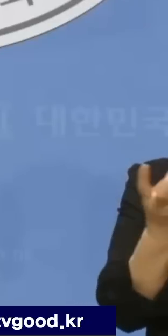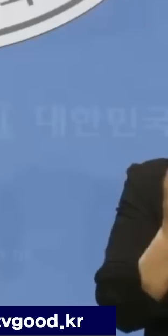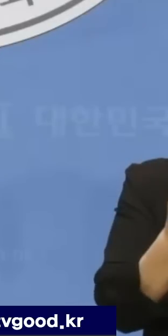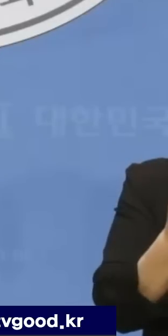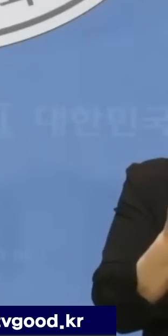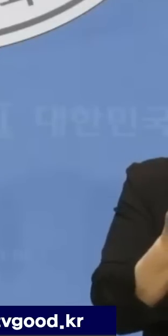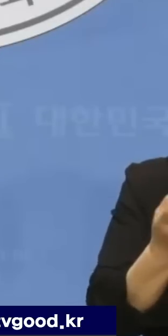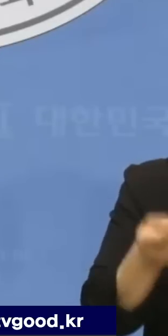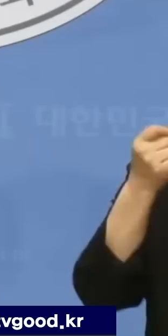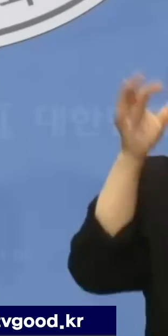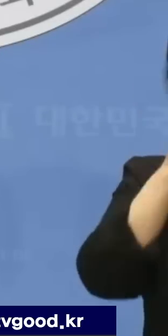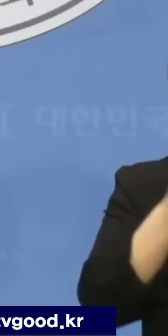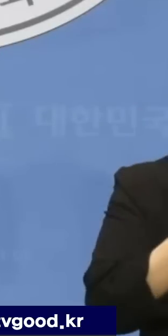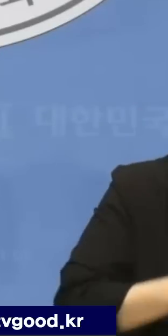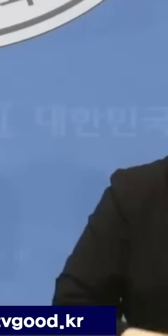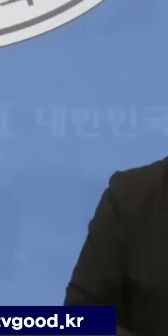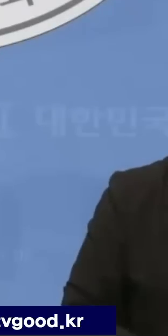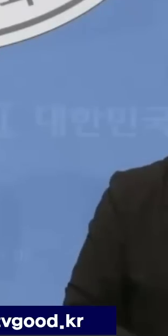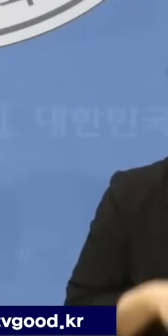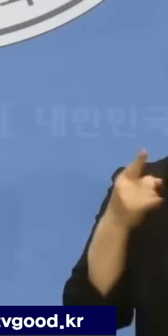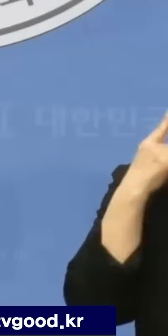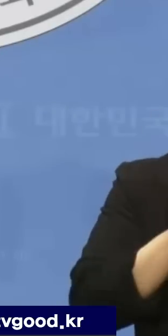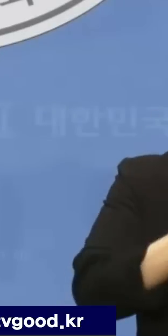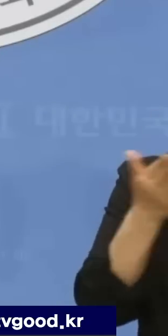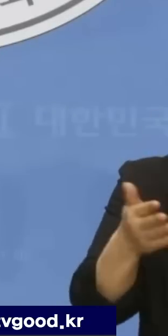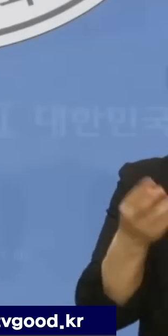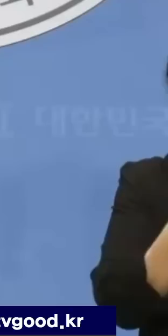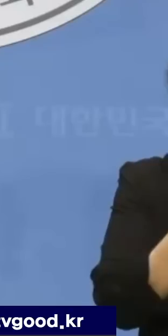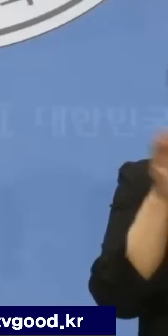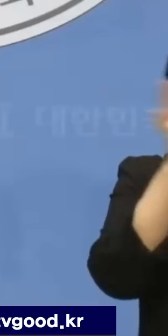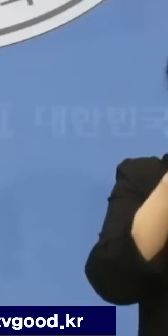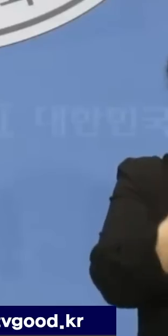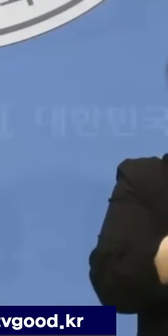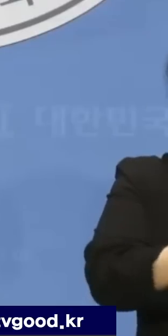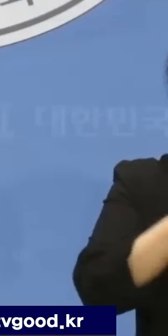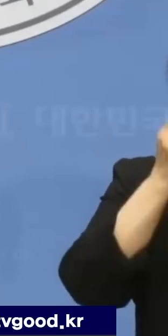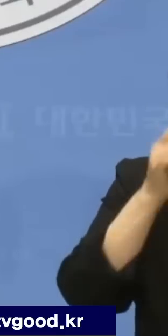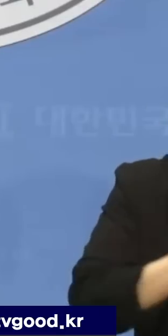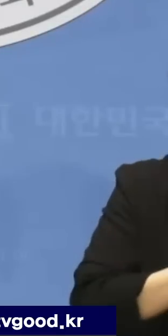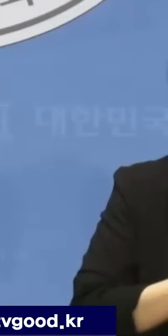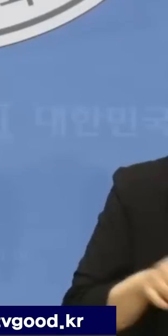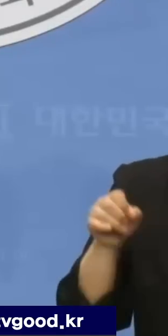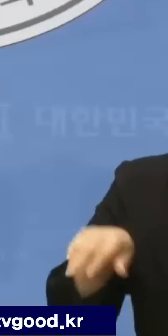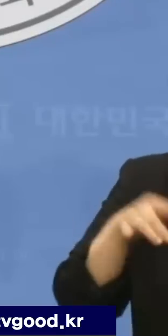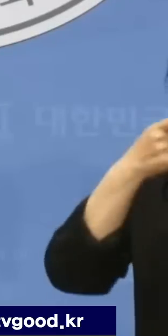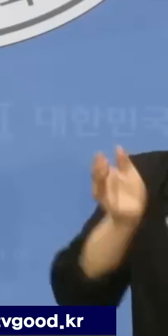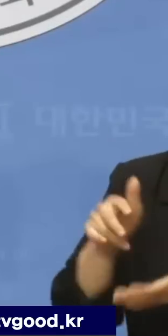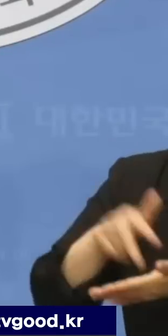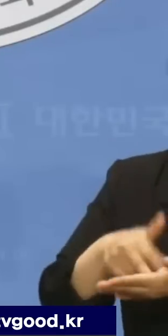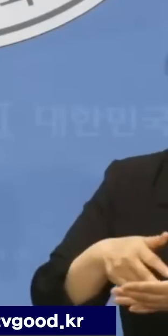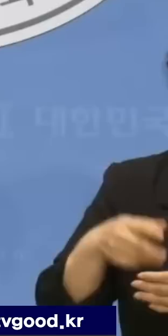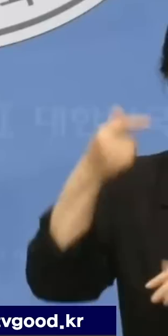마련해야 합니다 스스로 보전대책을 내지 못한다면 야당의 보증금 보전대책을 수용하십시오